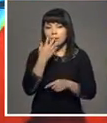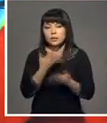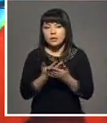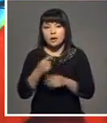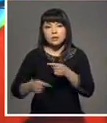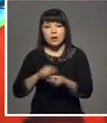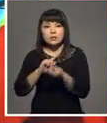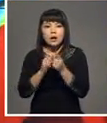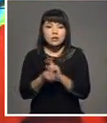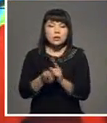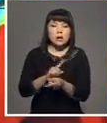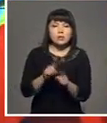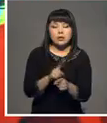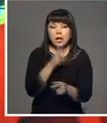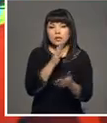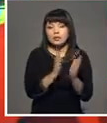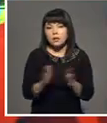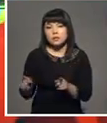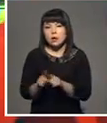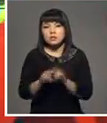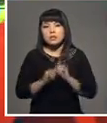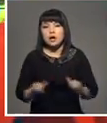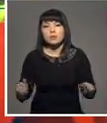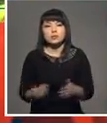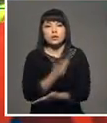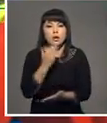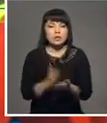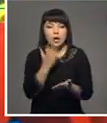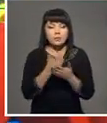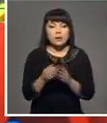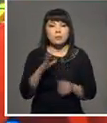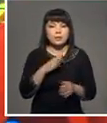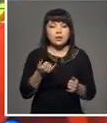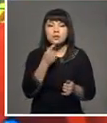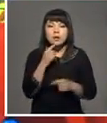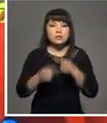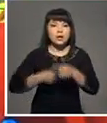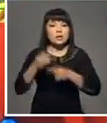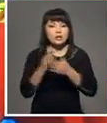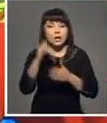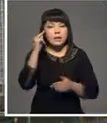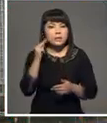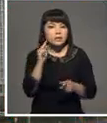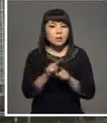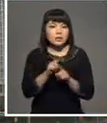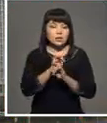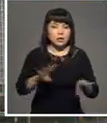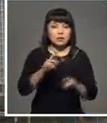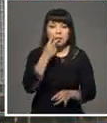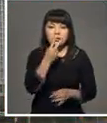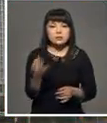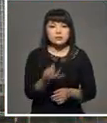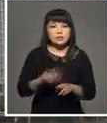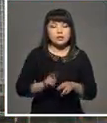небір құбылмалы кезеңдерден сүрінбей өтіп, дамудың жаңа белестеріне шығып отырды. Көршілес Қытай еліндегі сарапшылар осылай дейді.